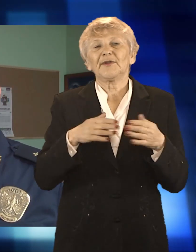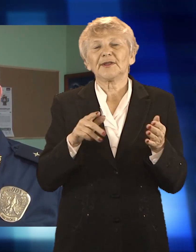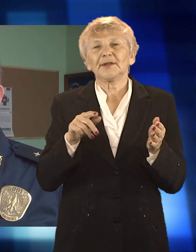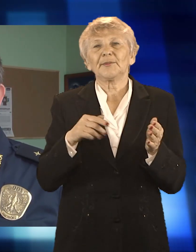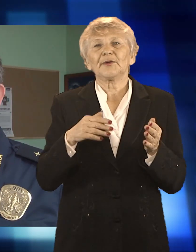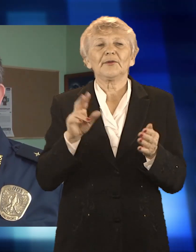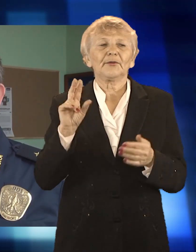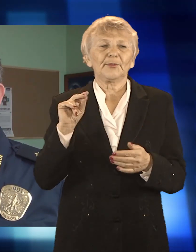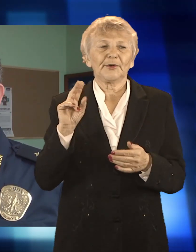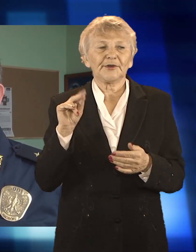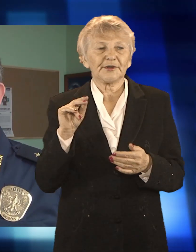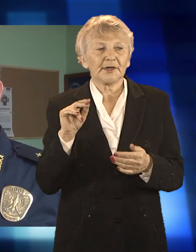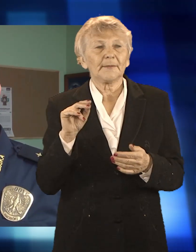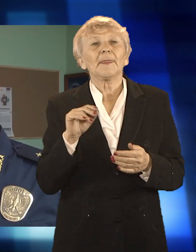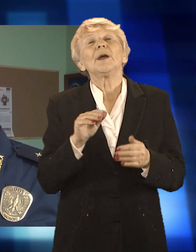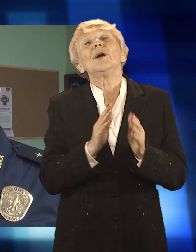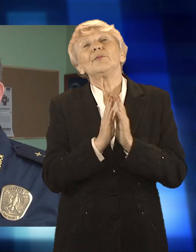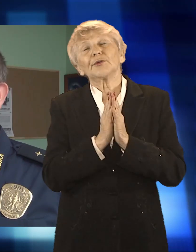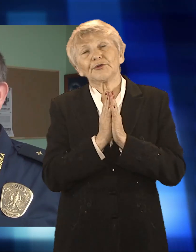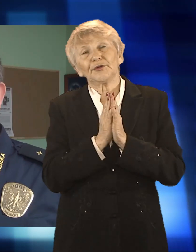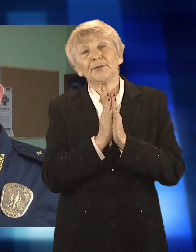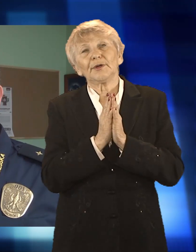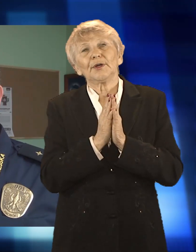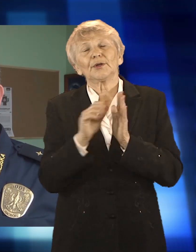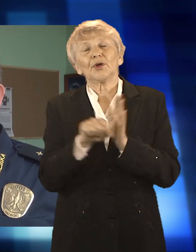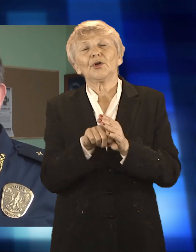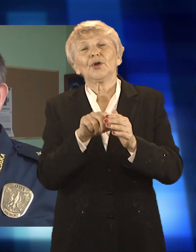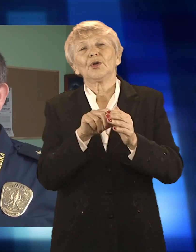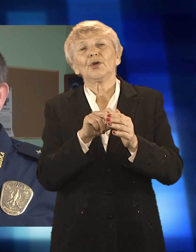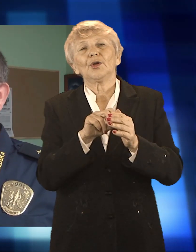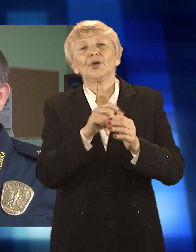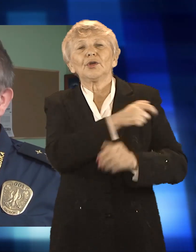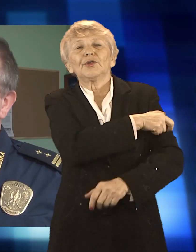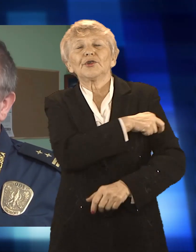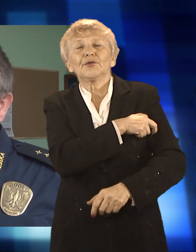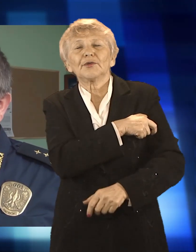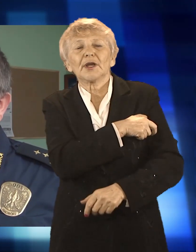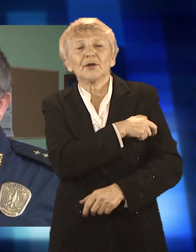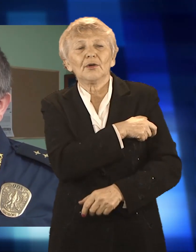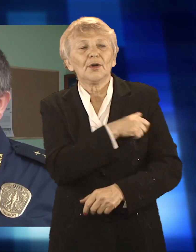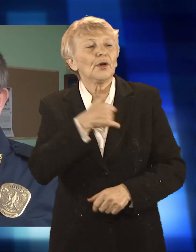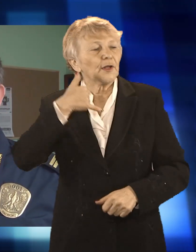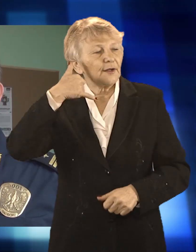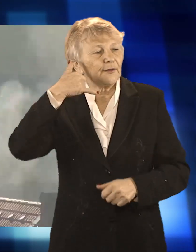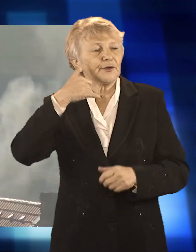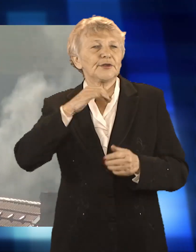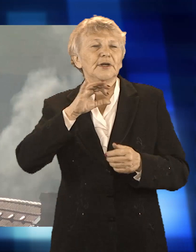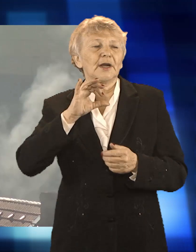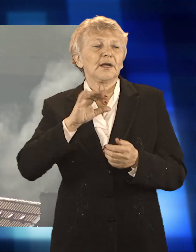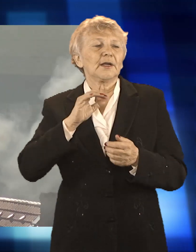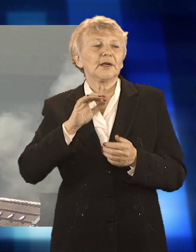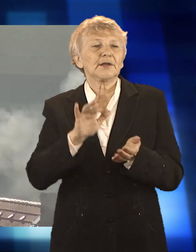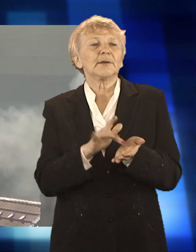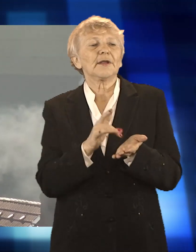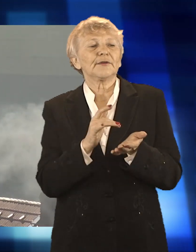najbardziej proszę o zgłoszenie telefoniczne do dyżurnego, przedstawi sytuację, dyżurny wyśle na miejsce patrol interwencyjny. Co ma